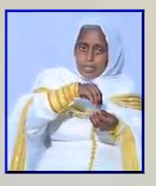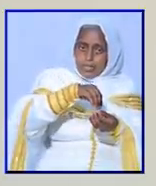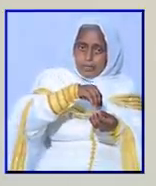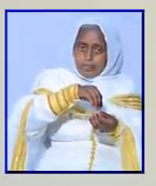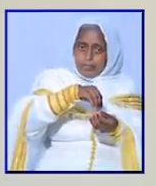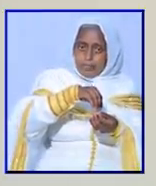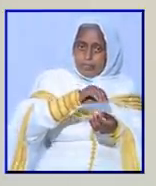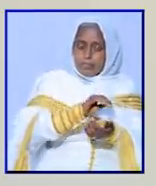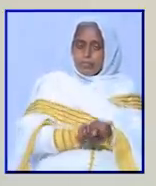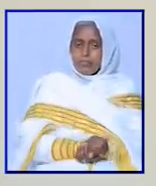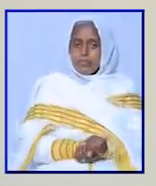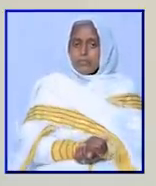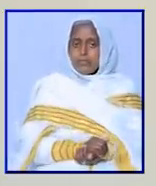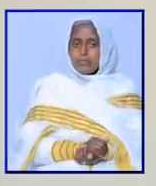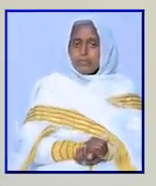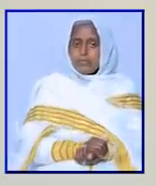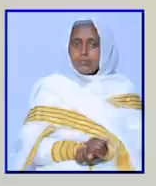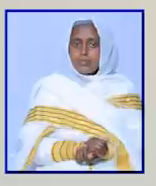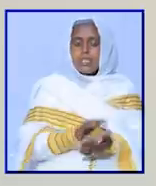ተጨማሪ